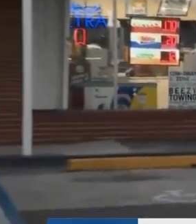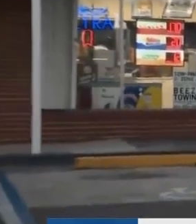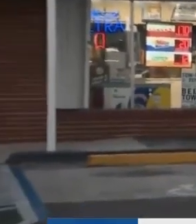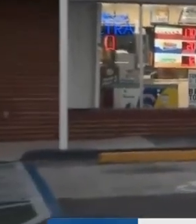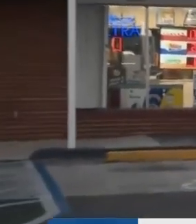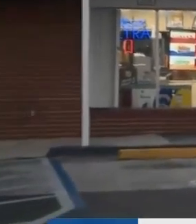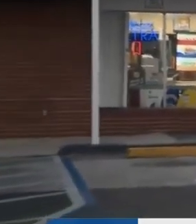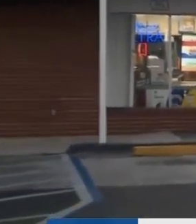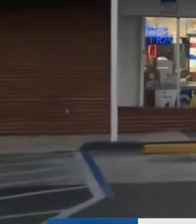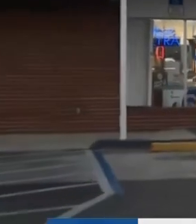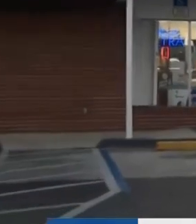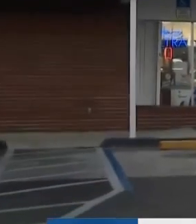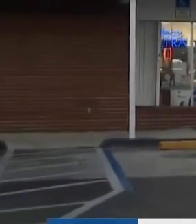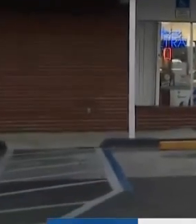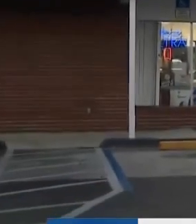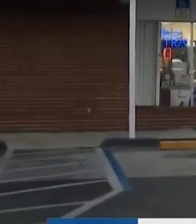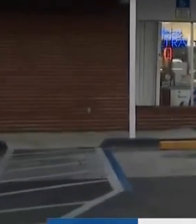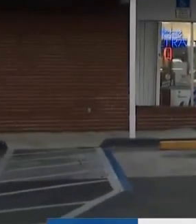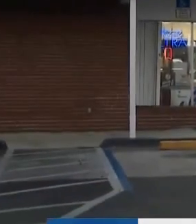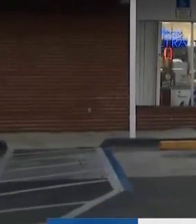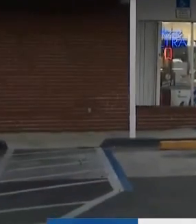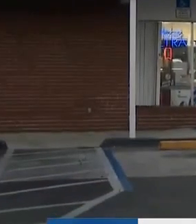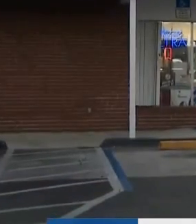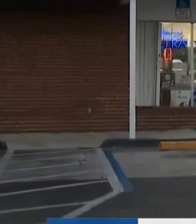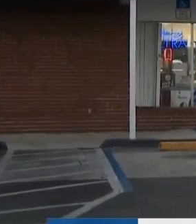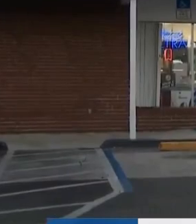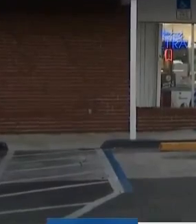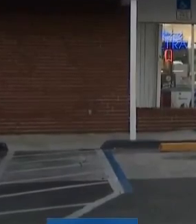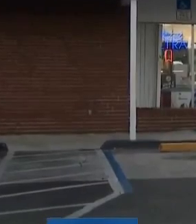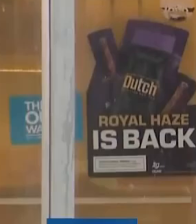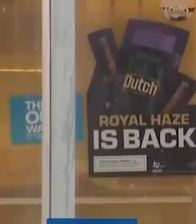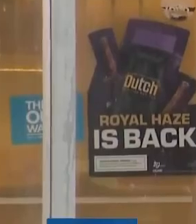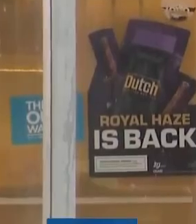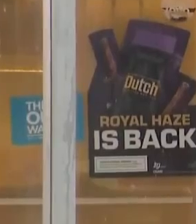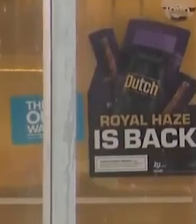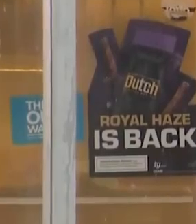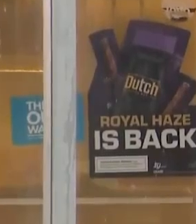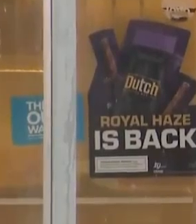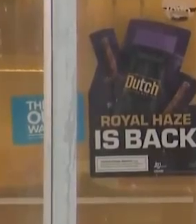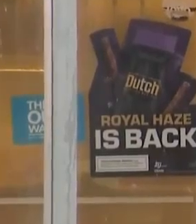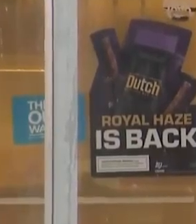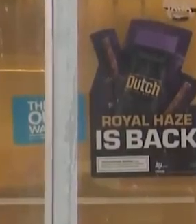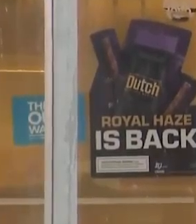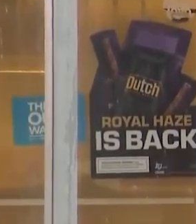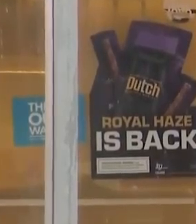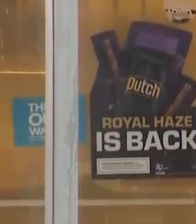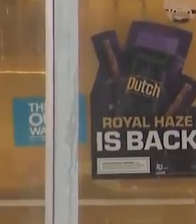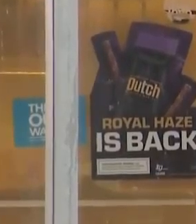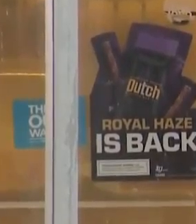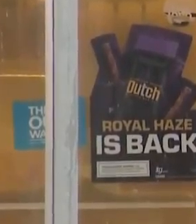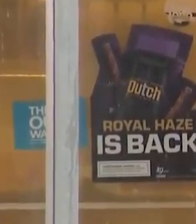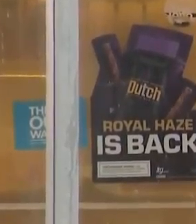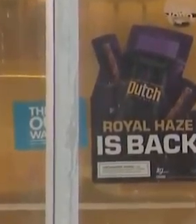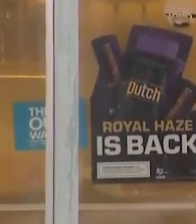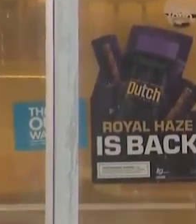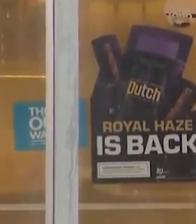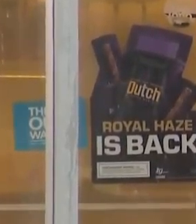në historinë e Mega Millions, ai me sa duket ishte i treti më i madh në historinë e lotarisë amerikane.